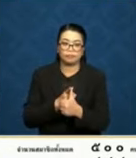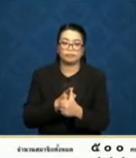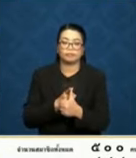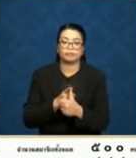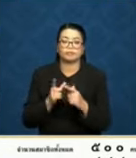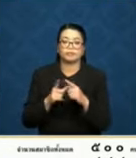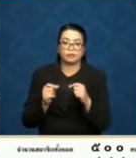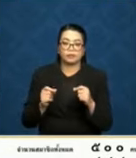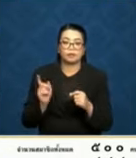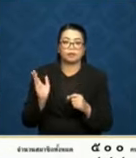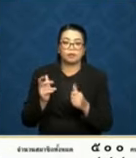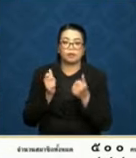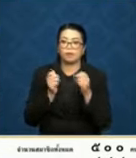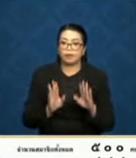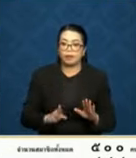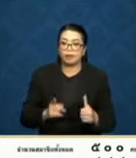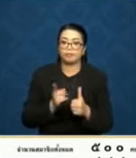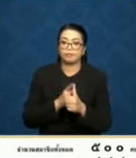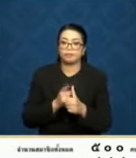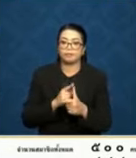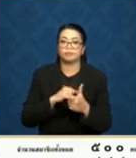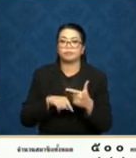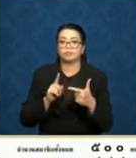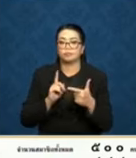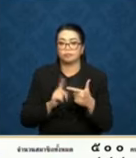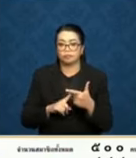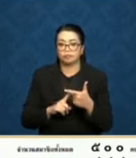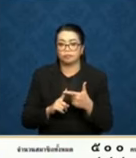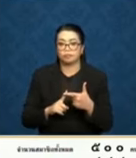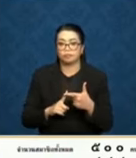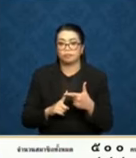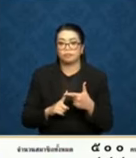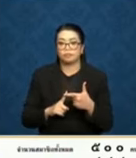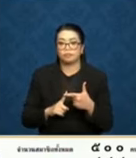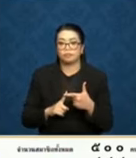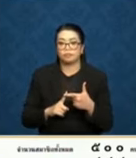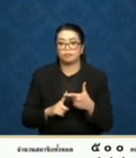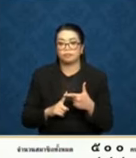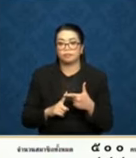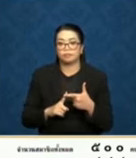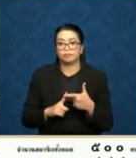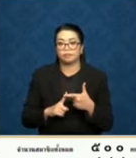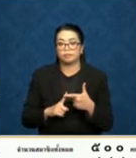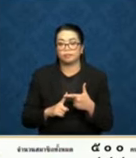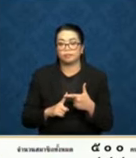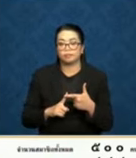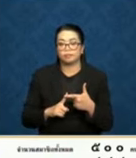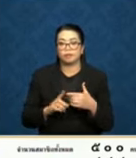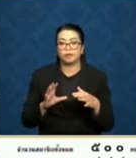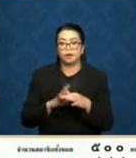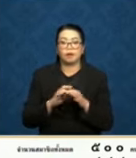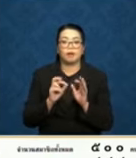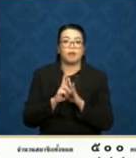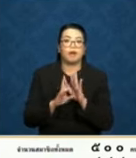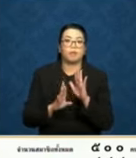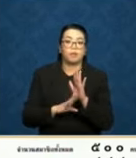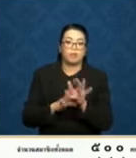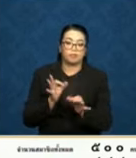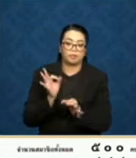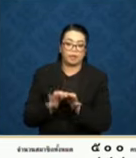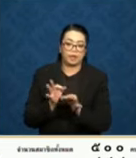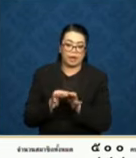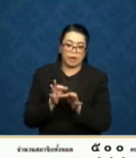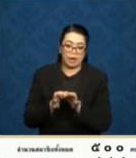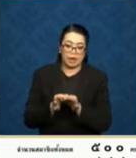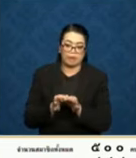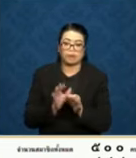เรื่องของแทฟอร์มประการที่ 2 เรื่องของ National Credit Bankหรือระบบธนาคารหนวย